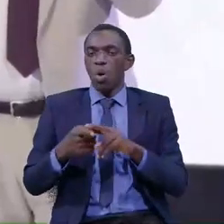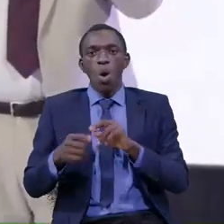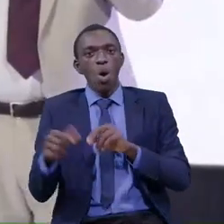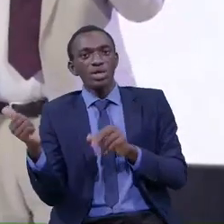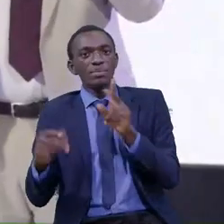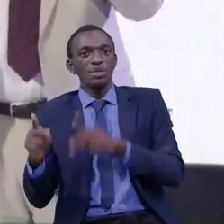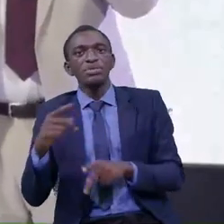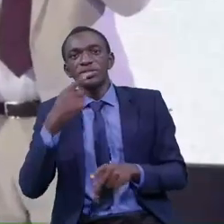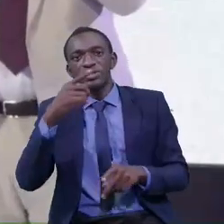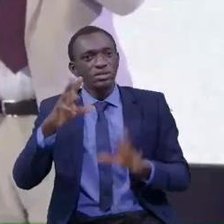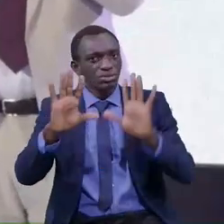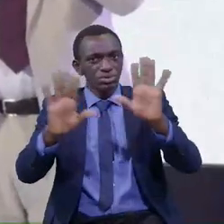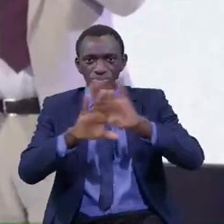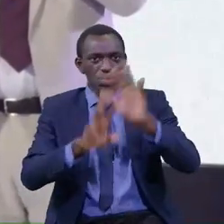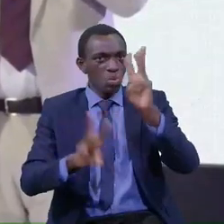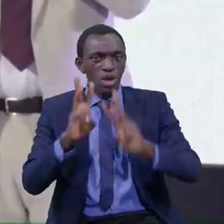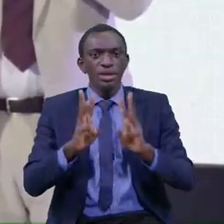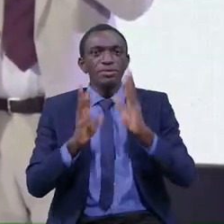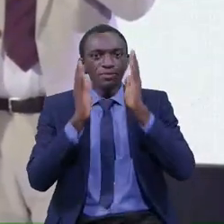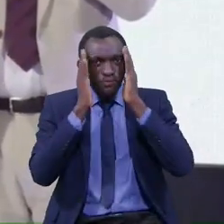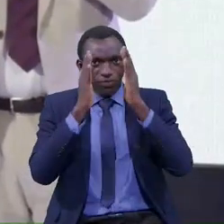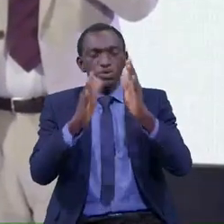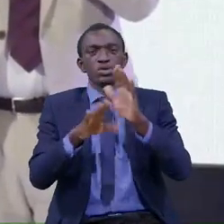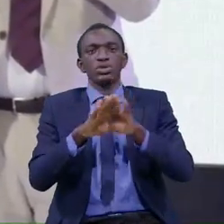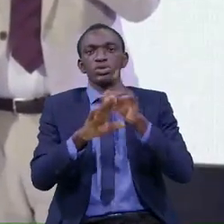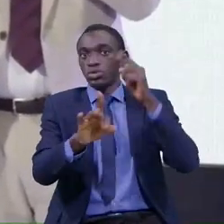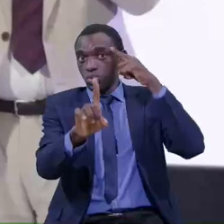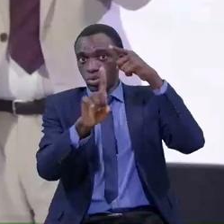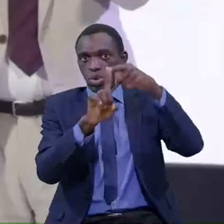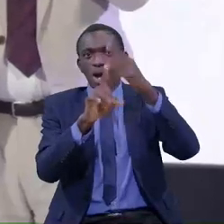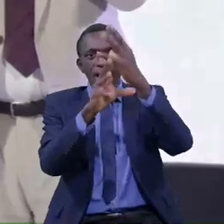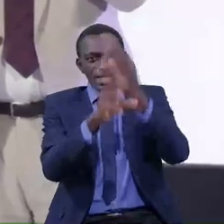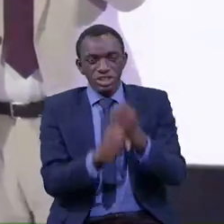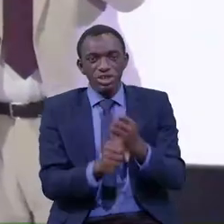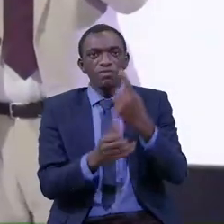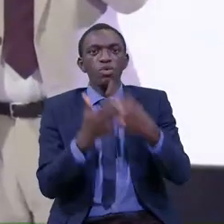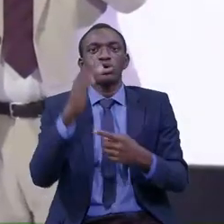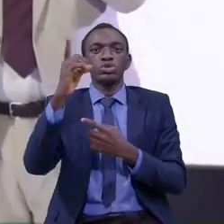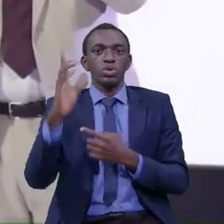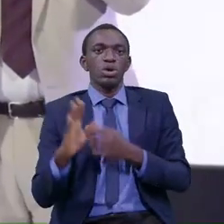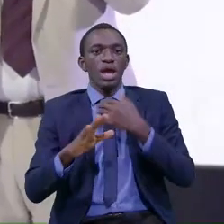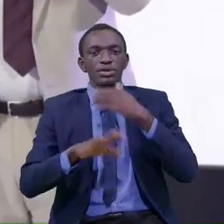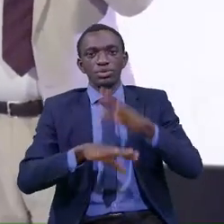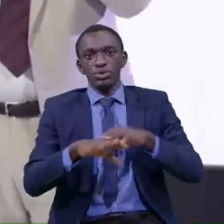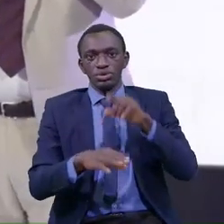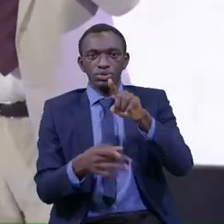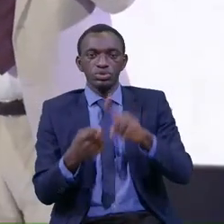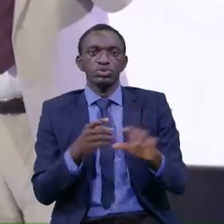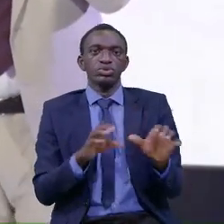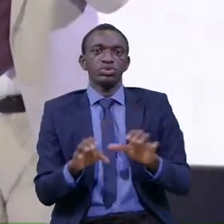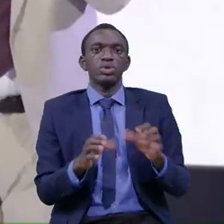femme d'objectif. Et accomplis les objectifs pour lesquels Dieu t'a appelé. Ce sera